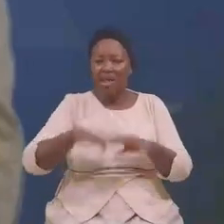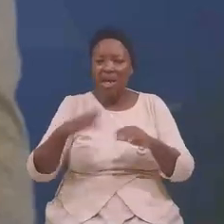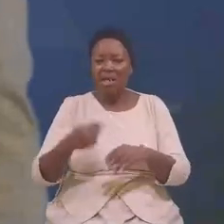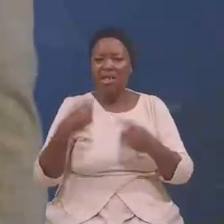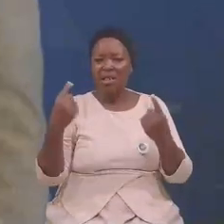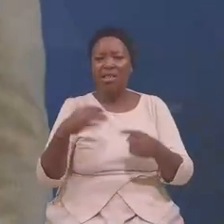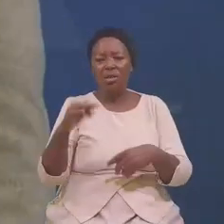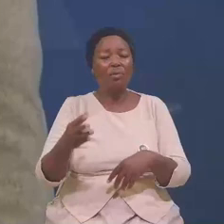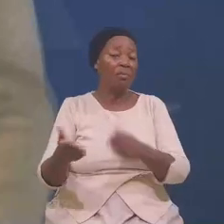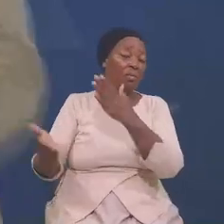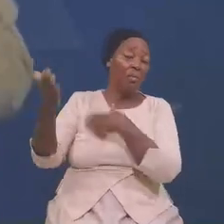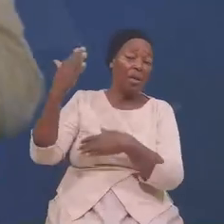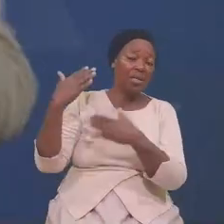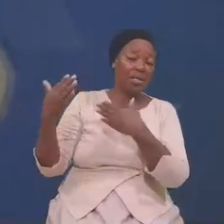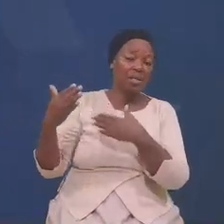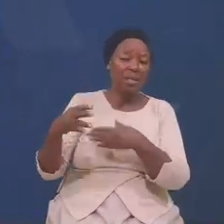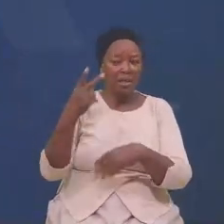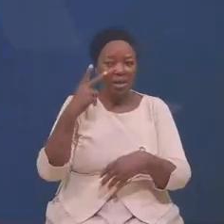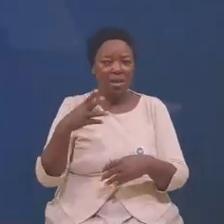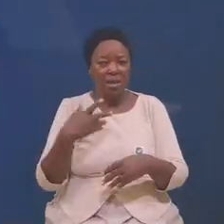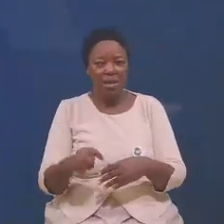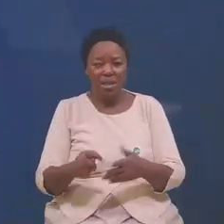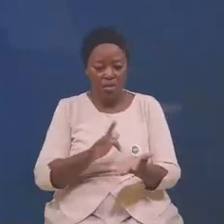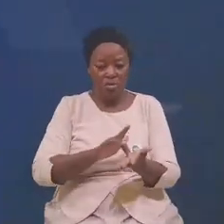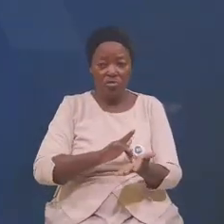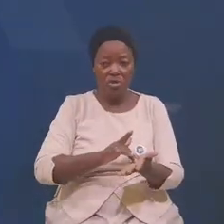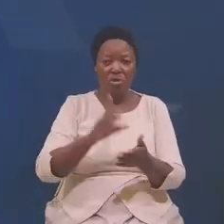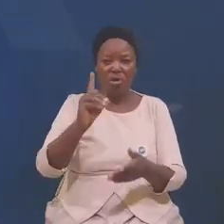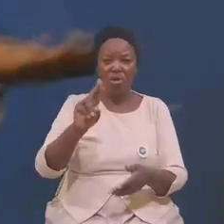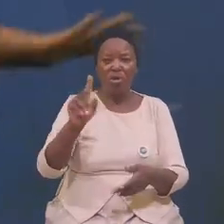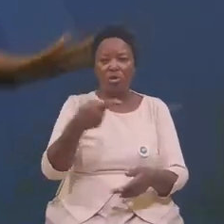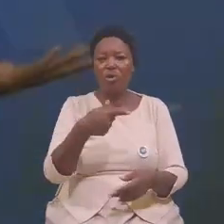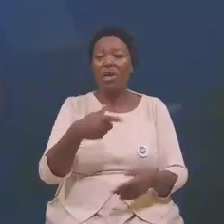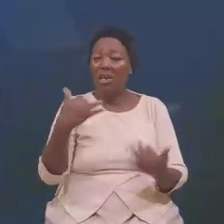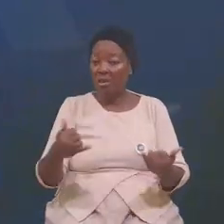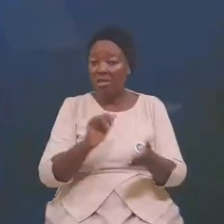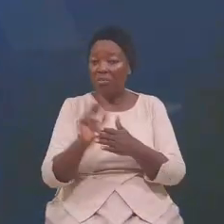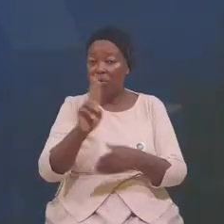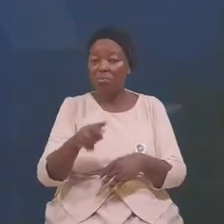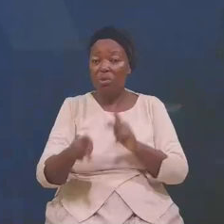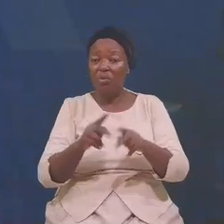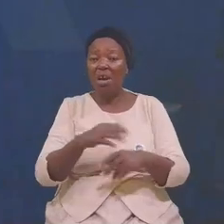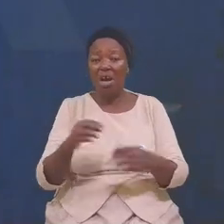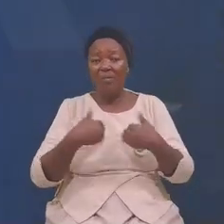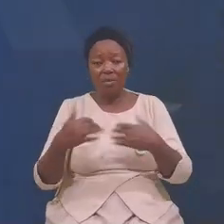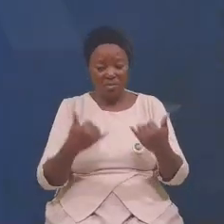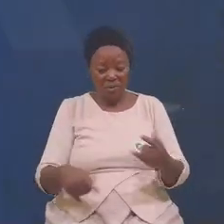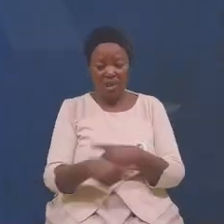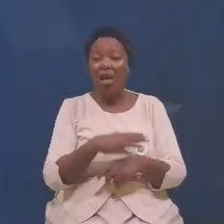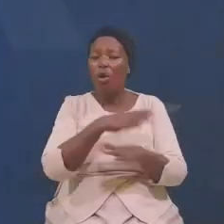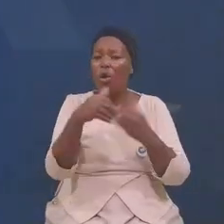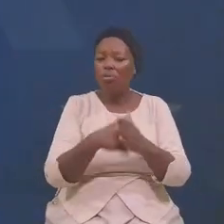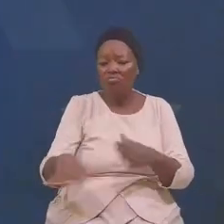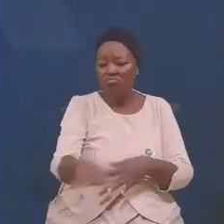passé. Voyez l'addiction aux drogues que les gens ont aujourd'hui. Toutes ces choses n'étaient